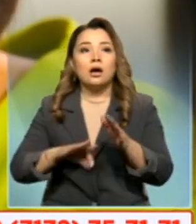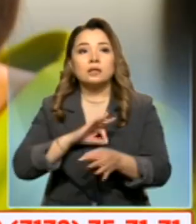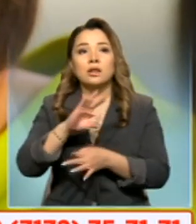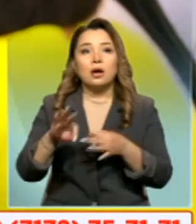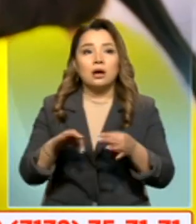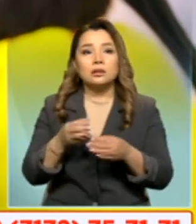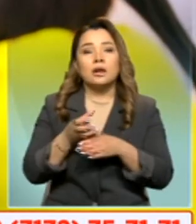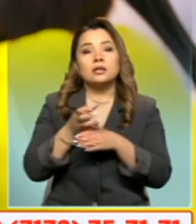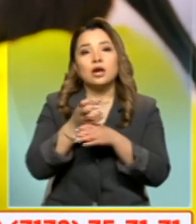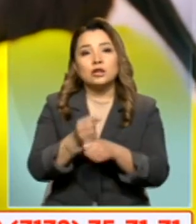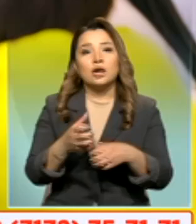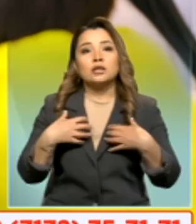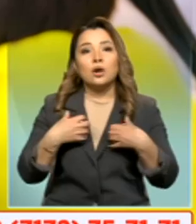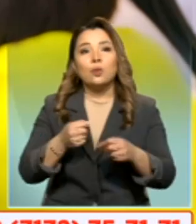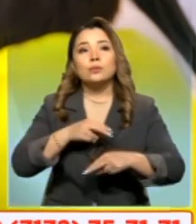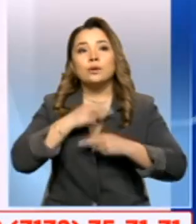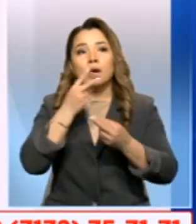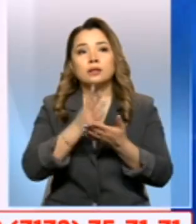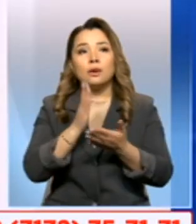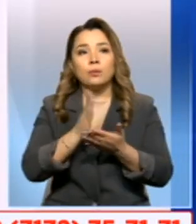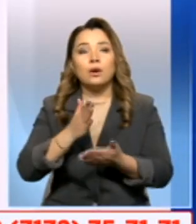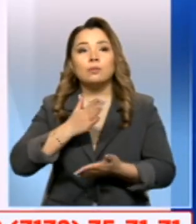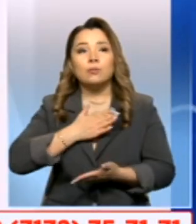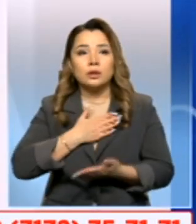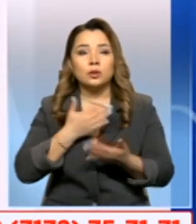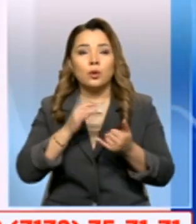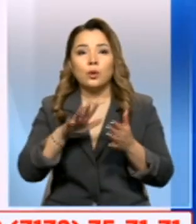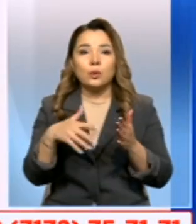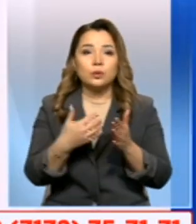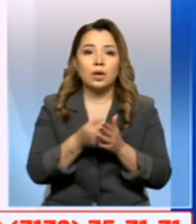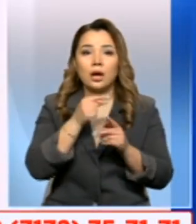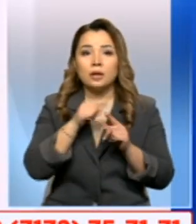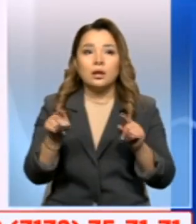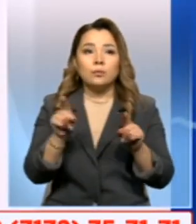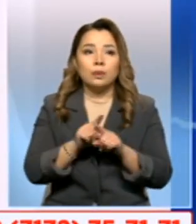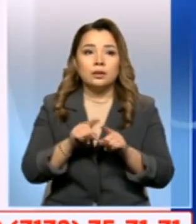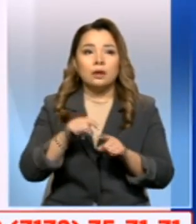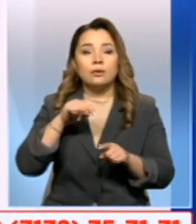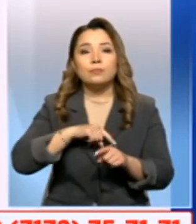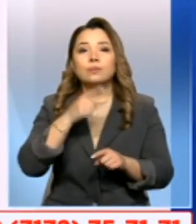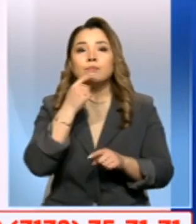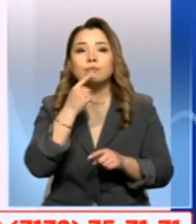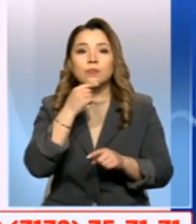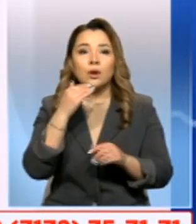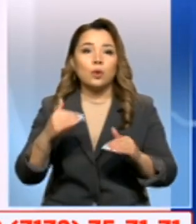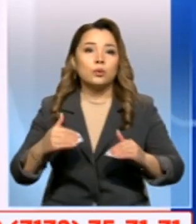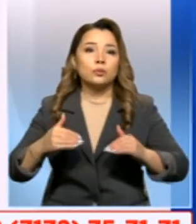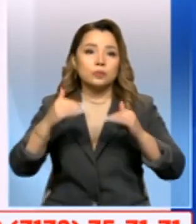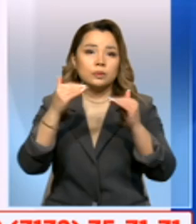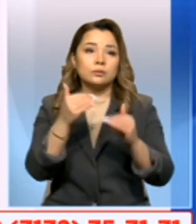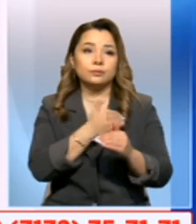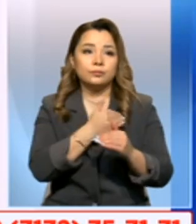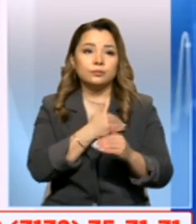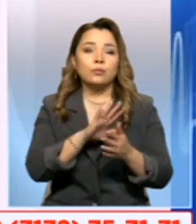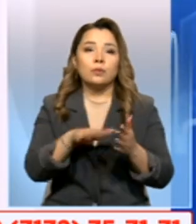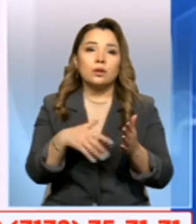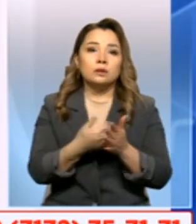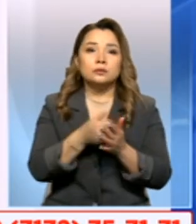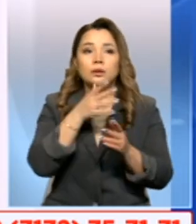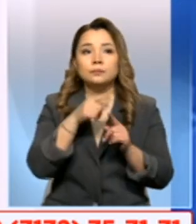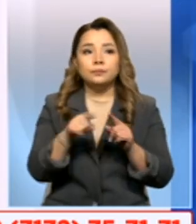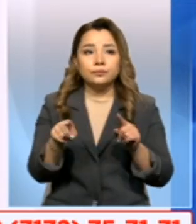салмақтан арылып, денсаулыққа мән беріп келеді. Менің осы күнге дейін мәселем гемоглобин көтеру болатын. көп уақыттан